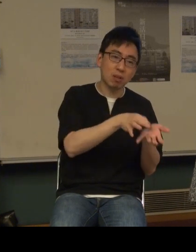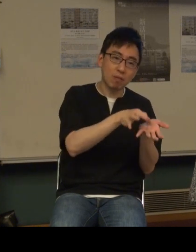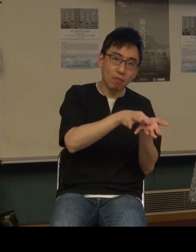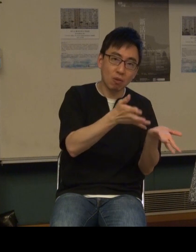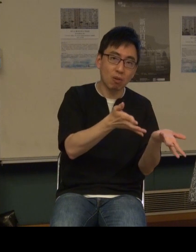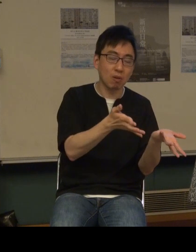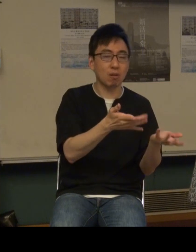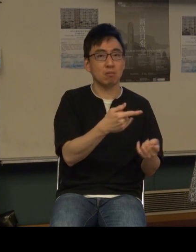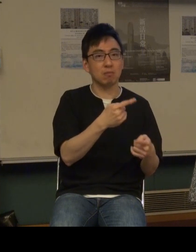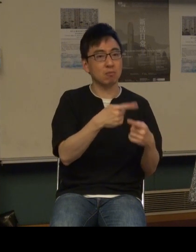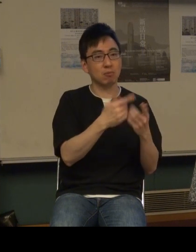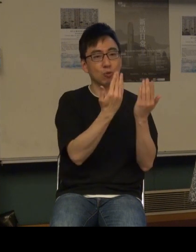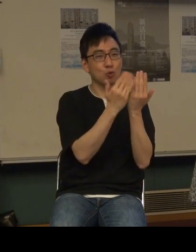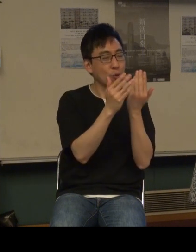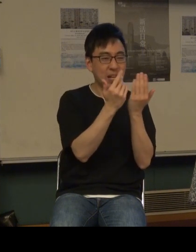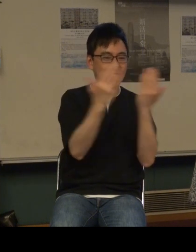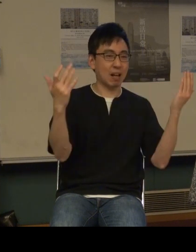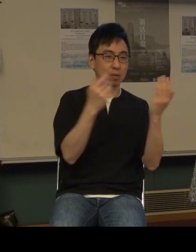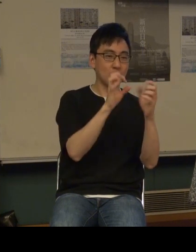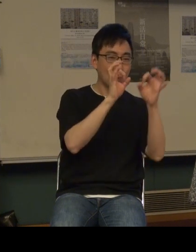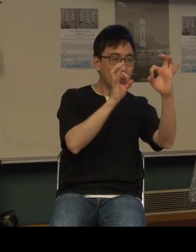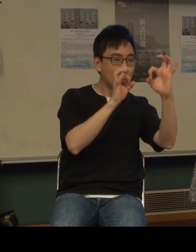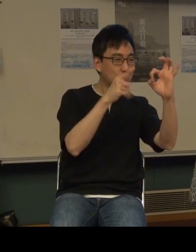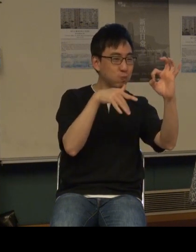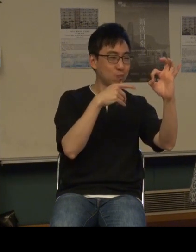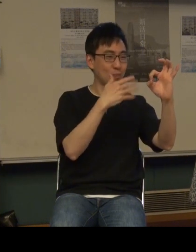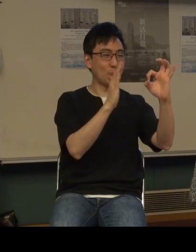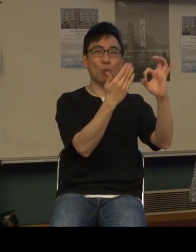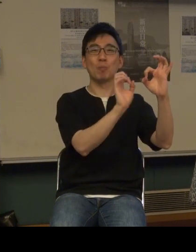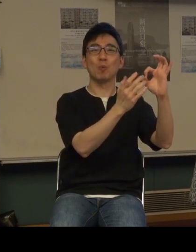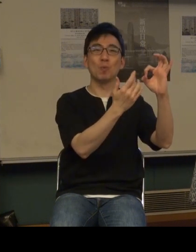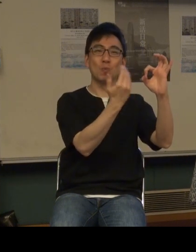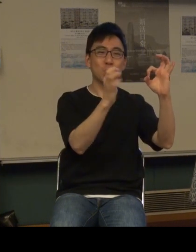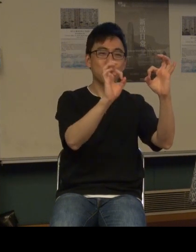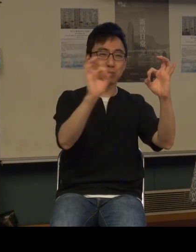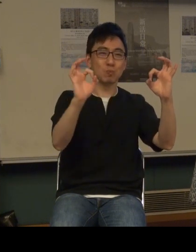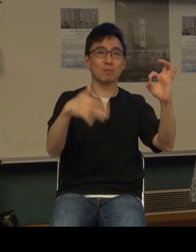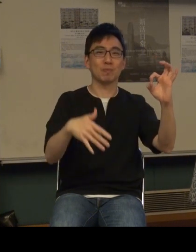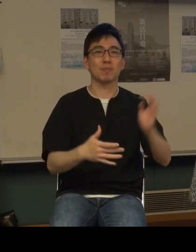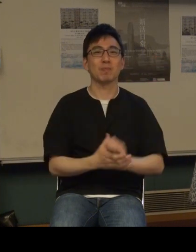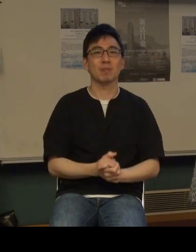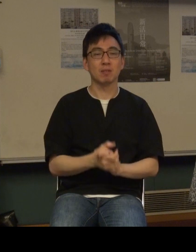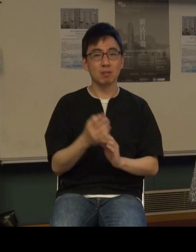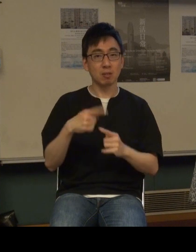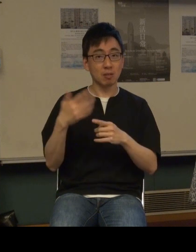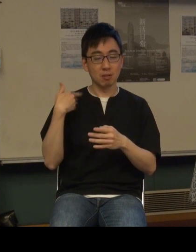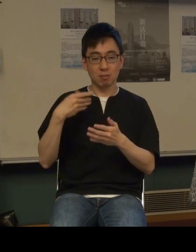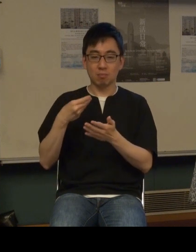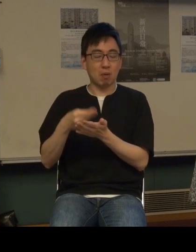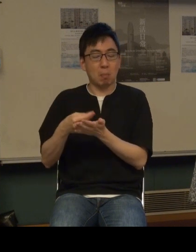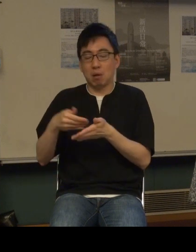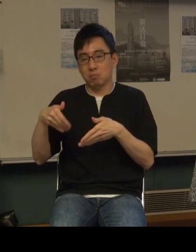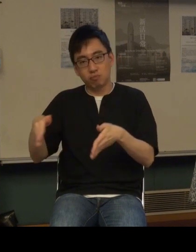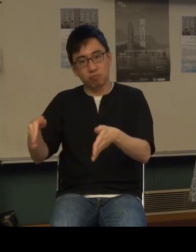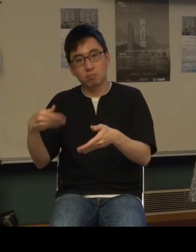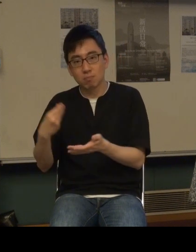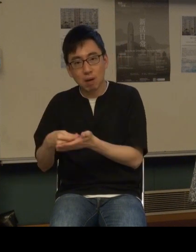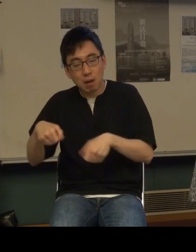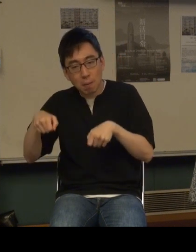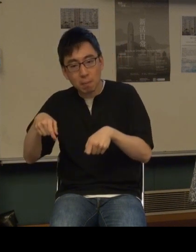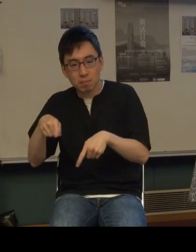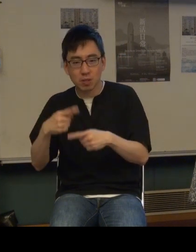所謂嘅窗咧係一個窿嚟嘅，即係冇玻璃嘅嚇。咁啊當時嘅街市咧都係咁樣嘅，開一個好大嘅。